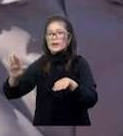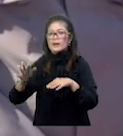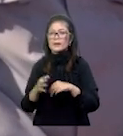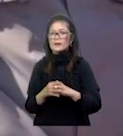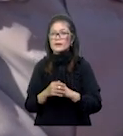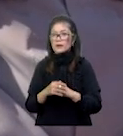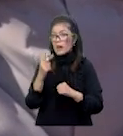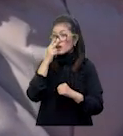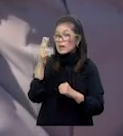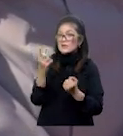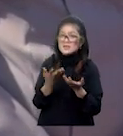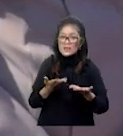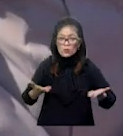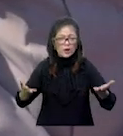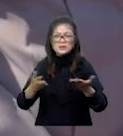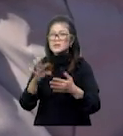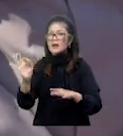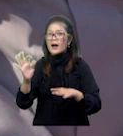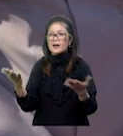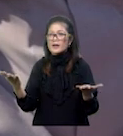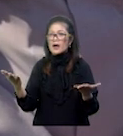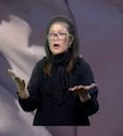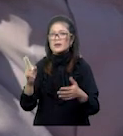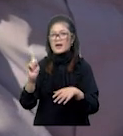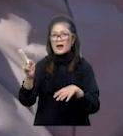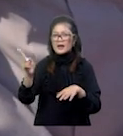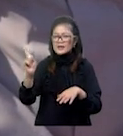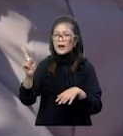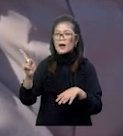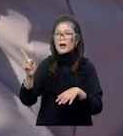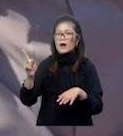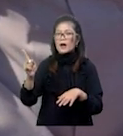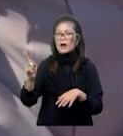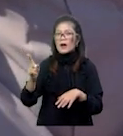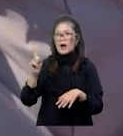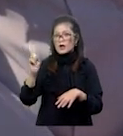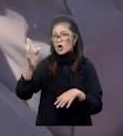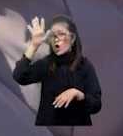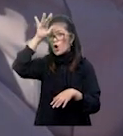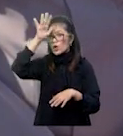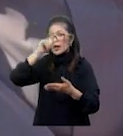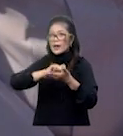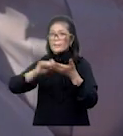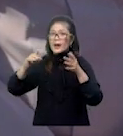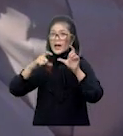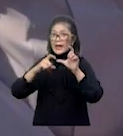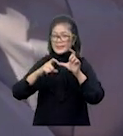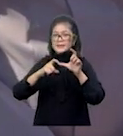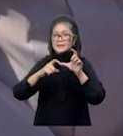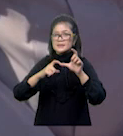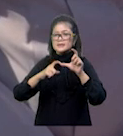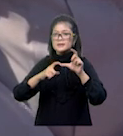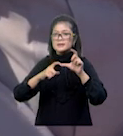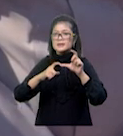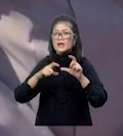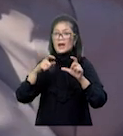lingkungannya, hampir menabrak dari saudari S ini. Ya, ada dari yang saksi perempuan tadi hampir